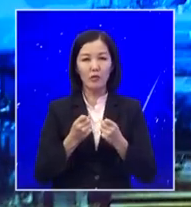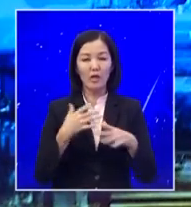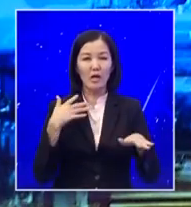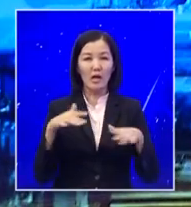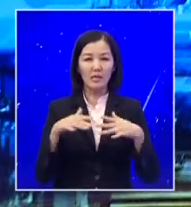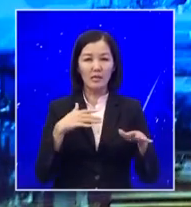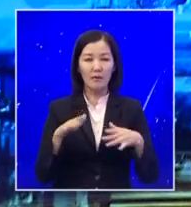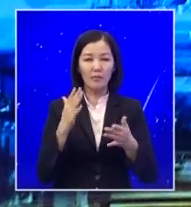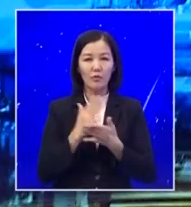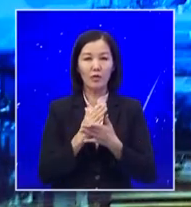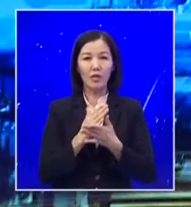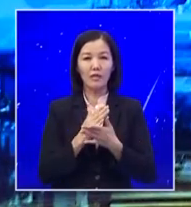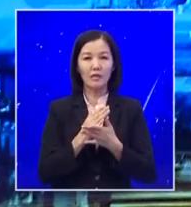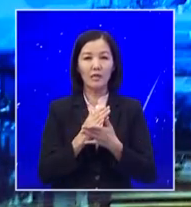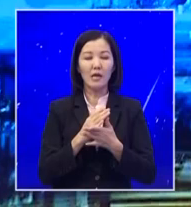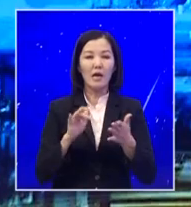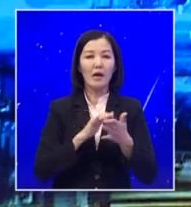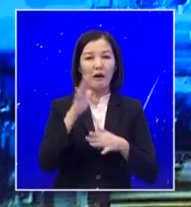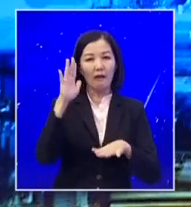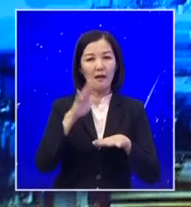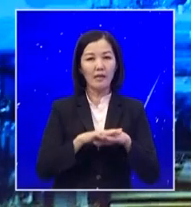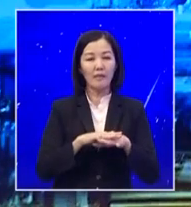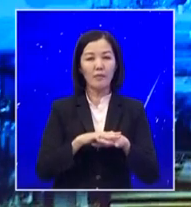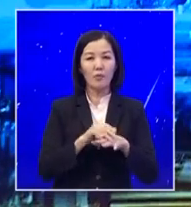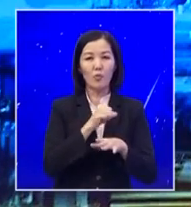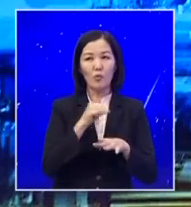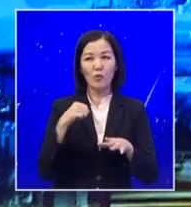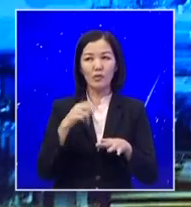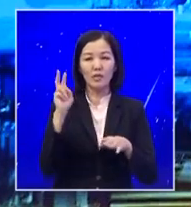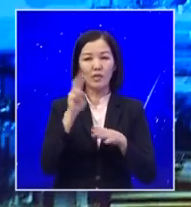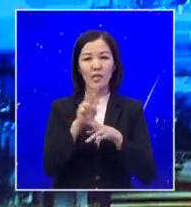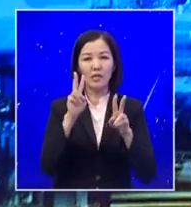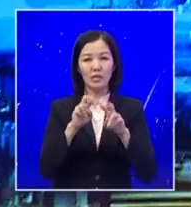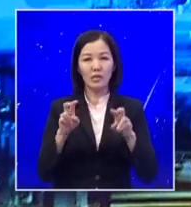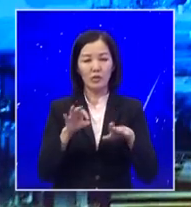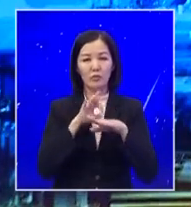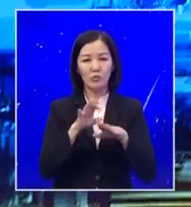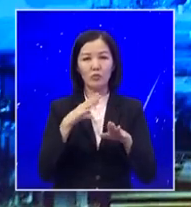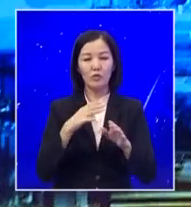ақсап тұрған тұстар бар. Осыдан құлақтанған қала әкімі арнайы рейдке шығып тексеру жасады.